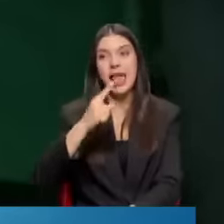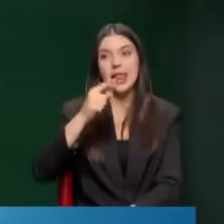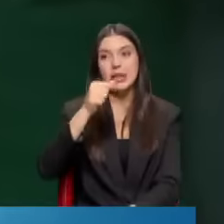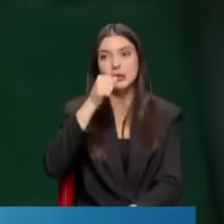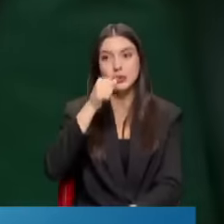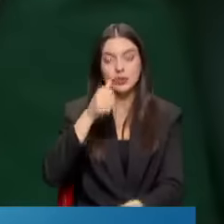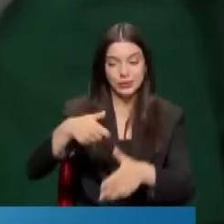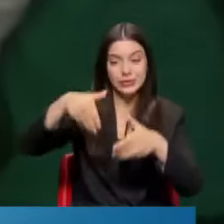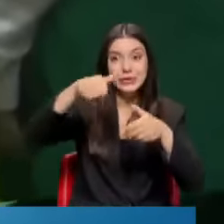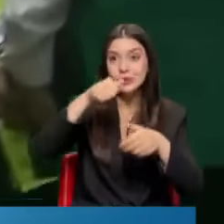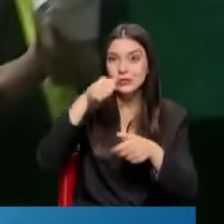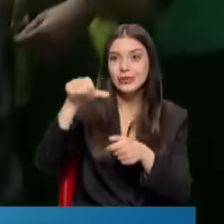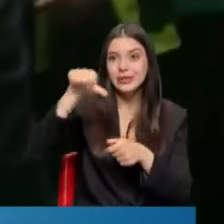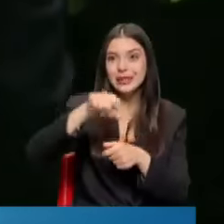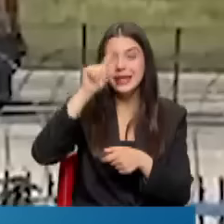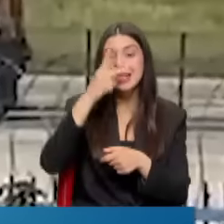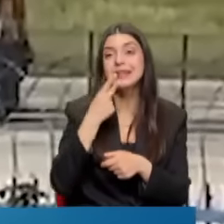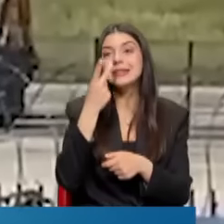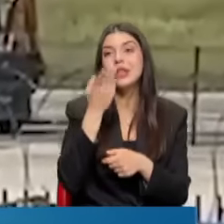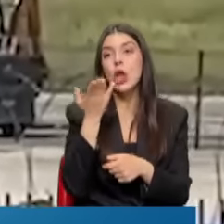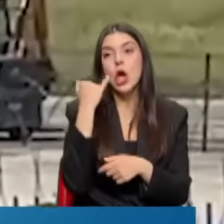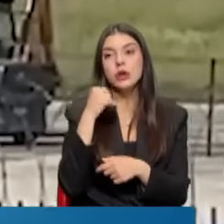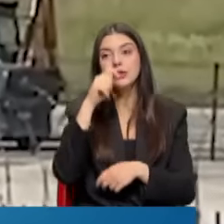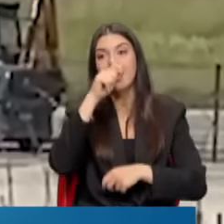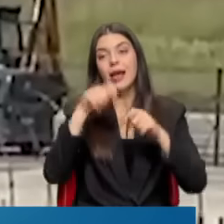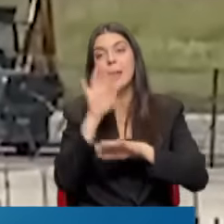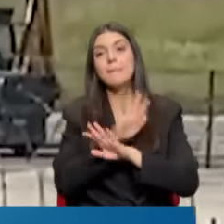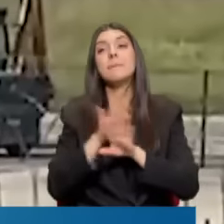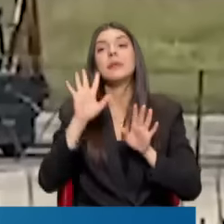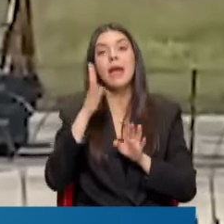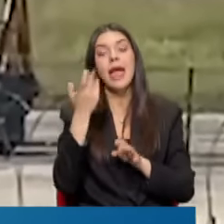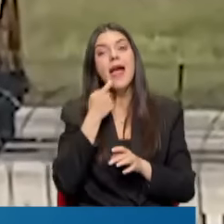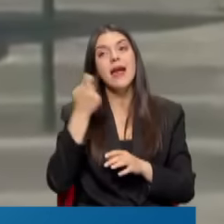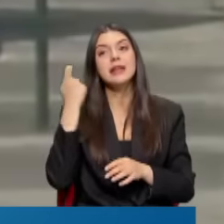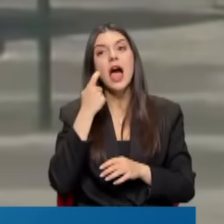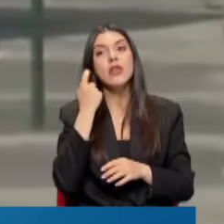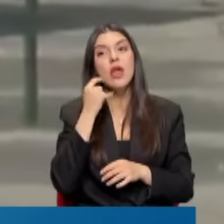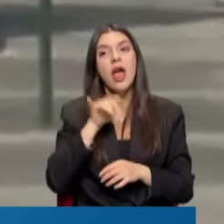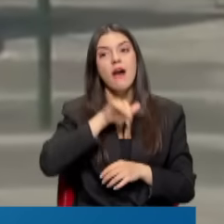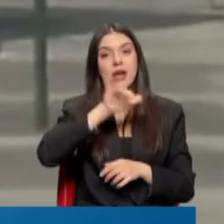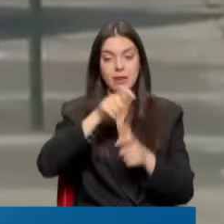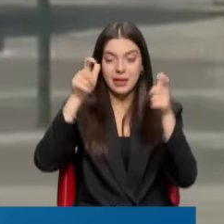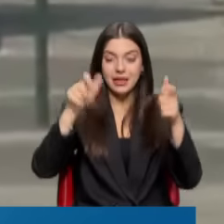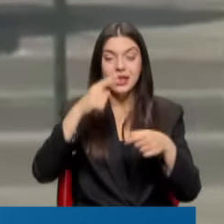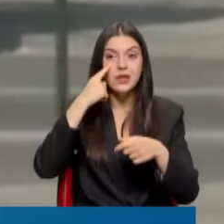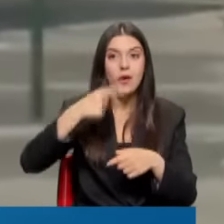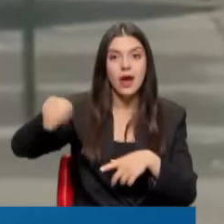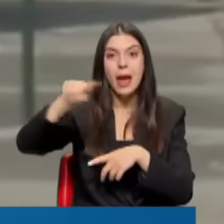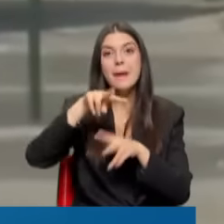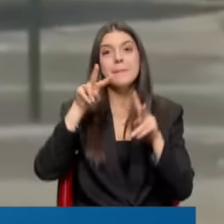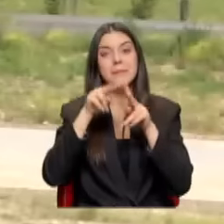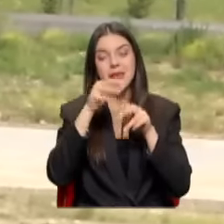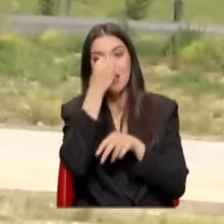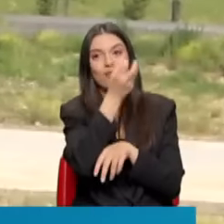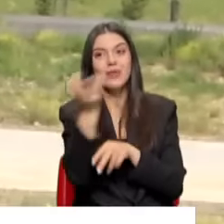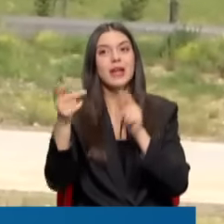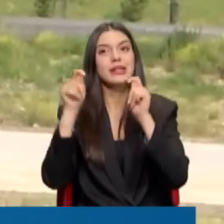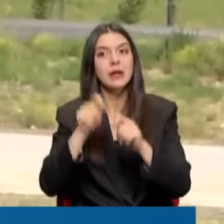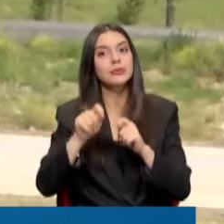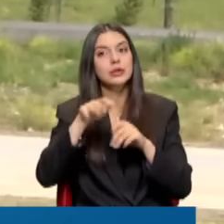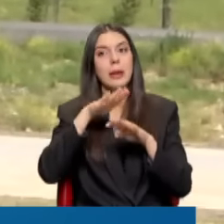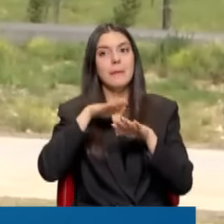su verdiği 2 yıl önce temeli atılan ama tamamlanamayan eski Atatürk havalimanının olduğu alanda millet bahçesi yapılması için